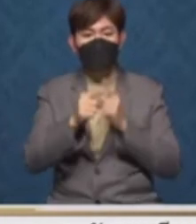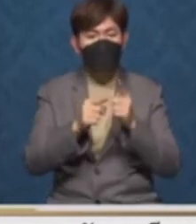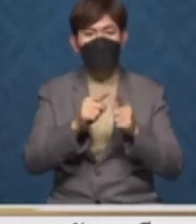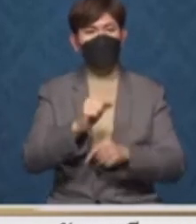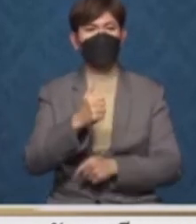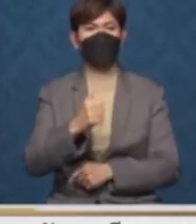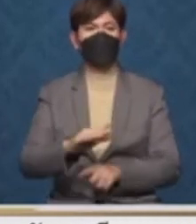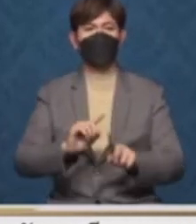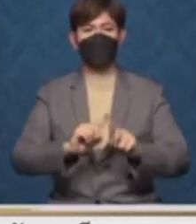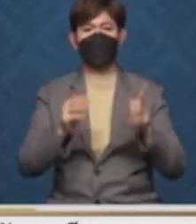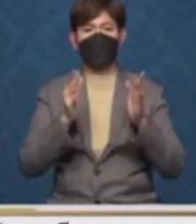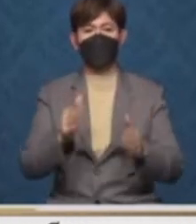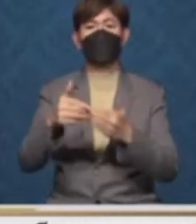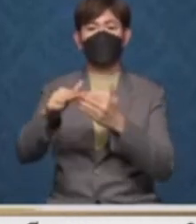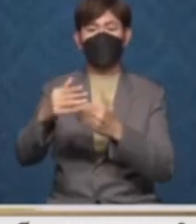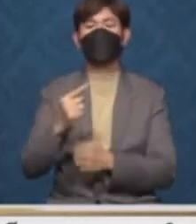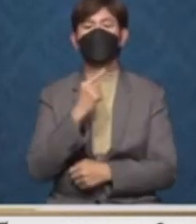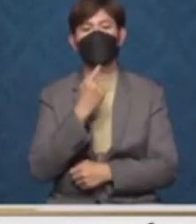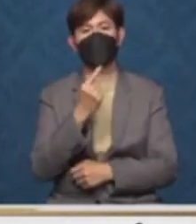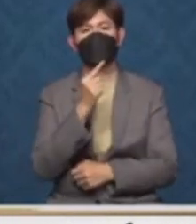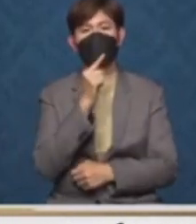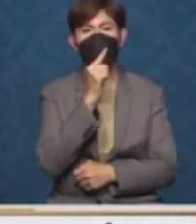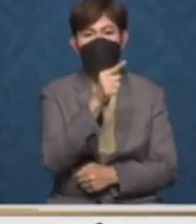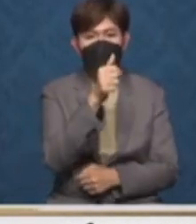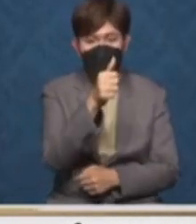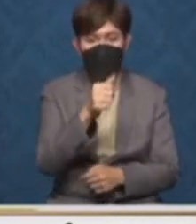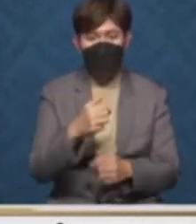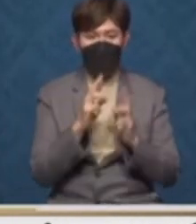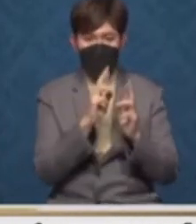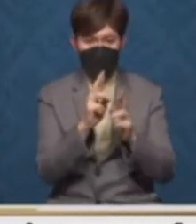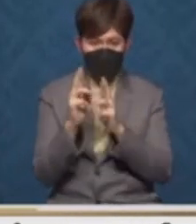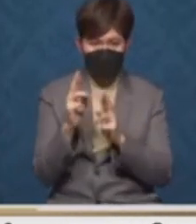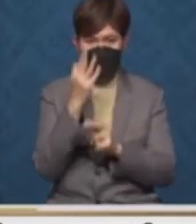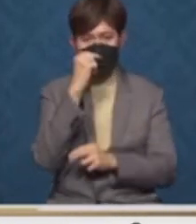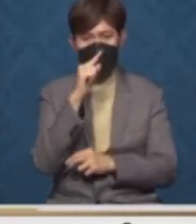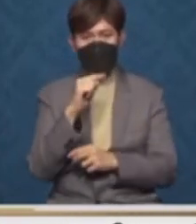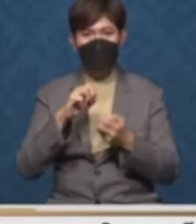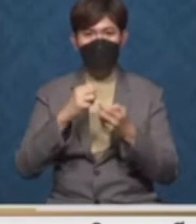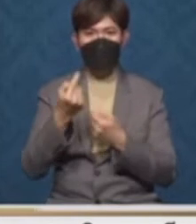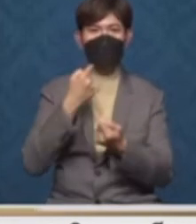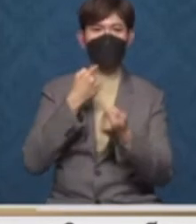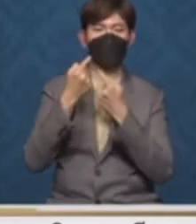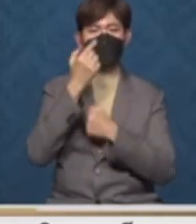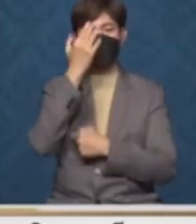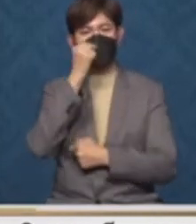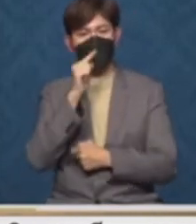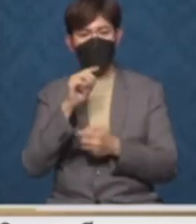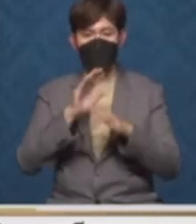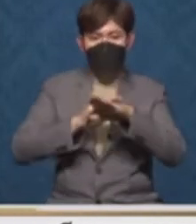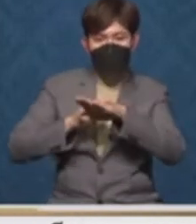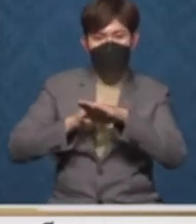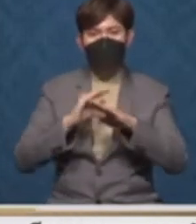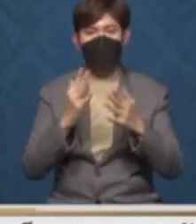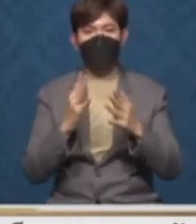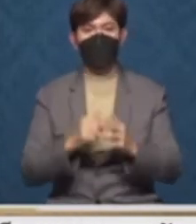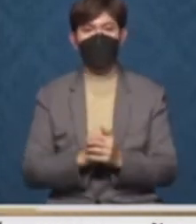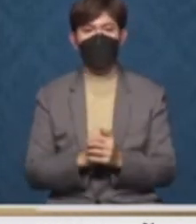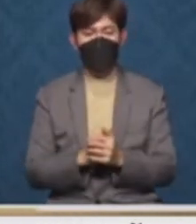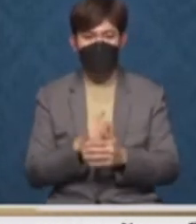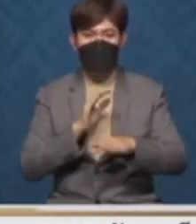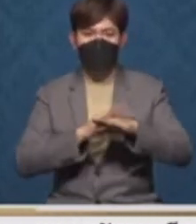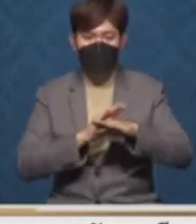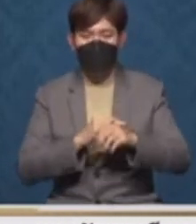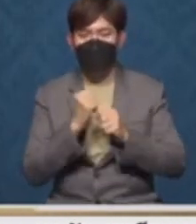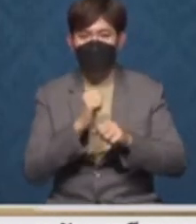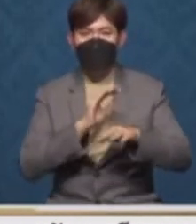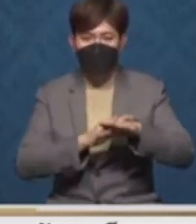นนอกเนี่ยเขามีสิทธินะครับเพราะฉะนั้นเราก็ต้องระมัดระวังประเดี๋ยวเราจะถูกตำหนิเหมือนกันว่าทำไมไม่เตือนกันก็เตือนเท่าที่สามารถ